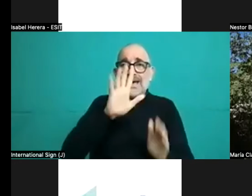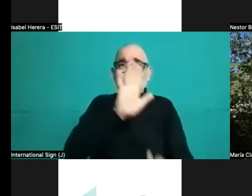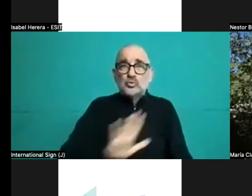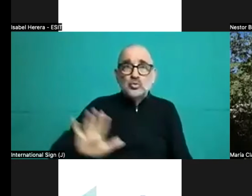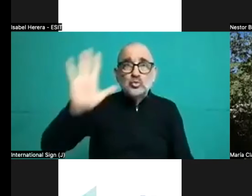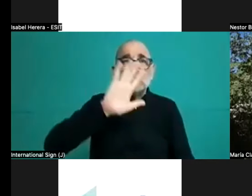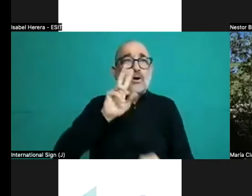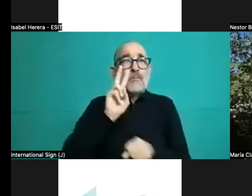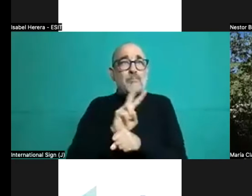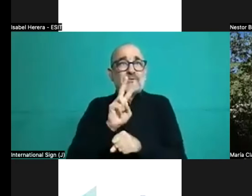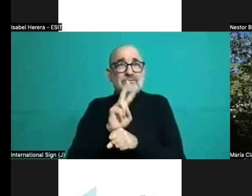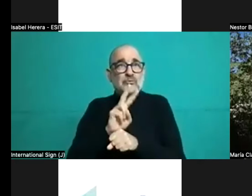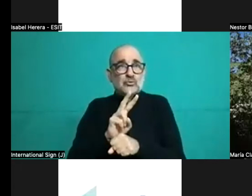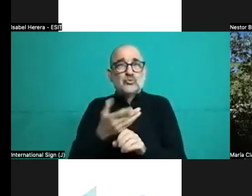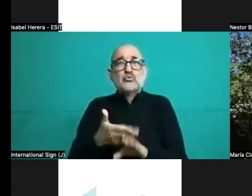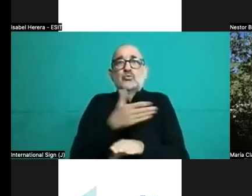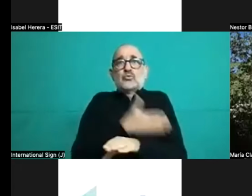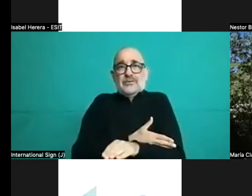des patients.